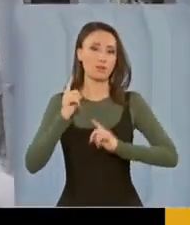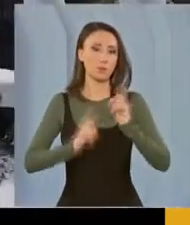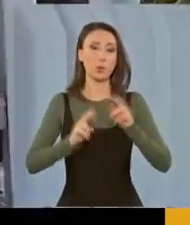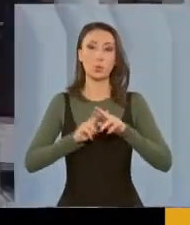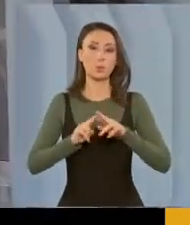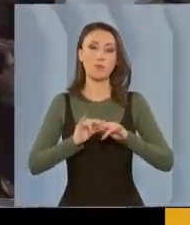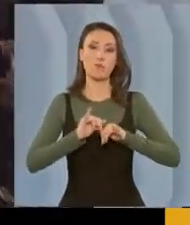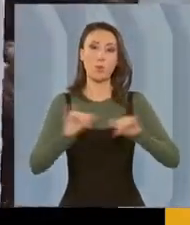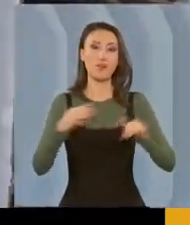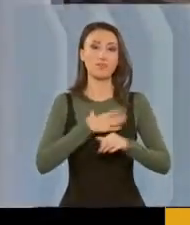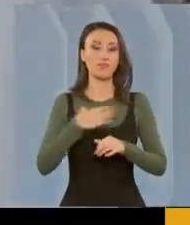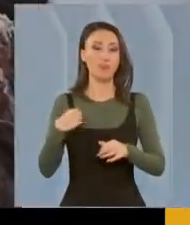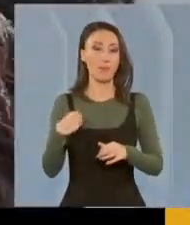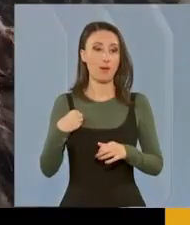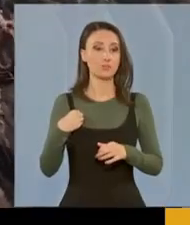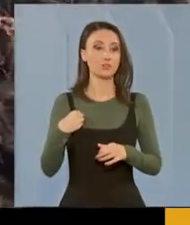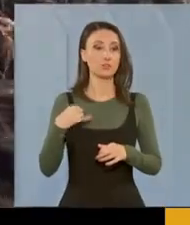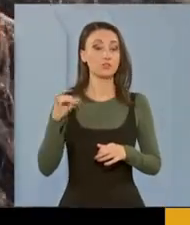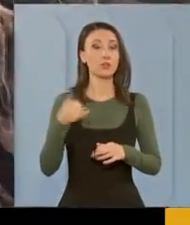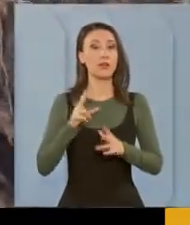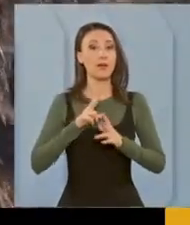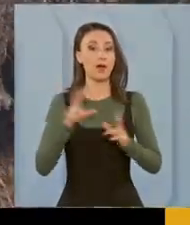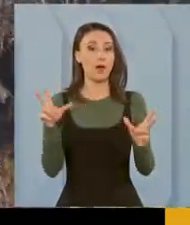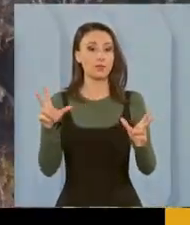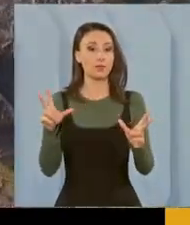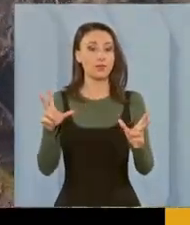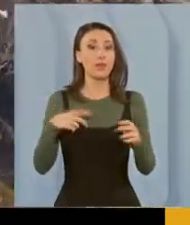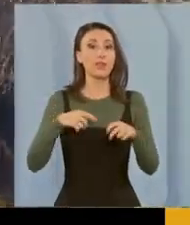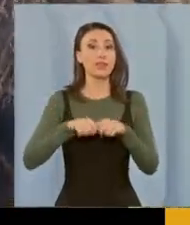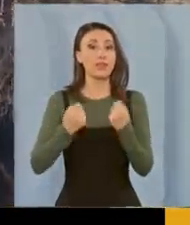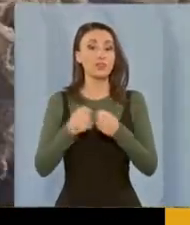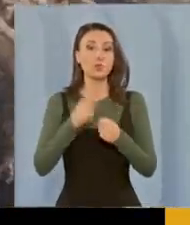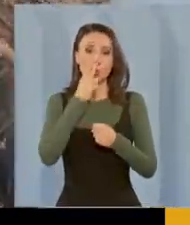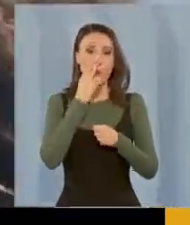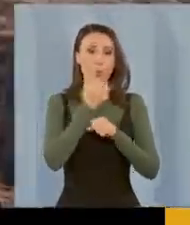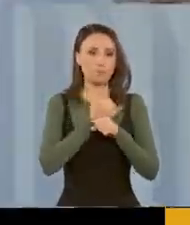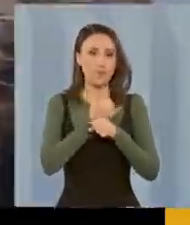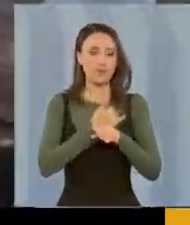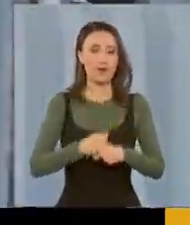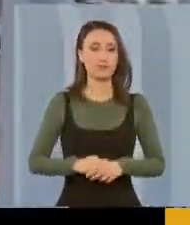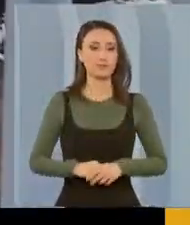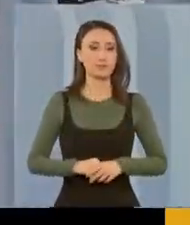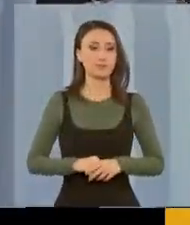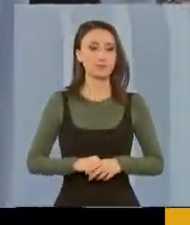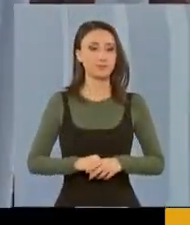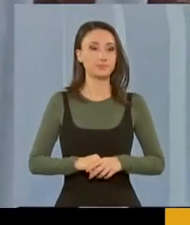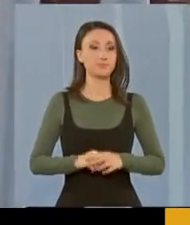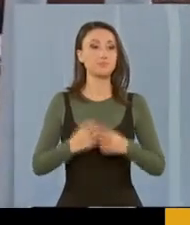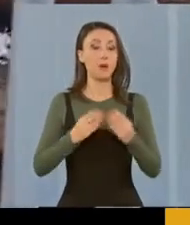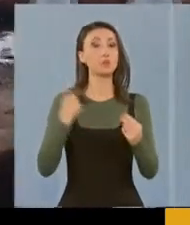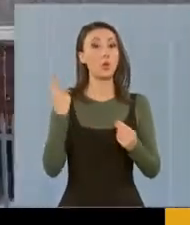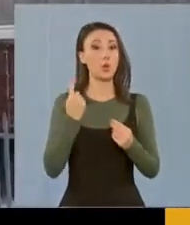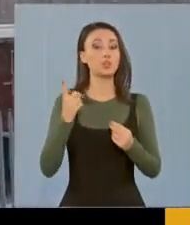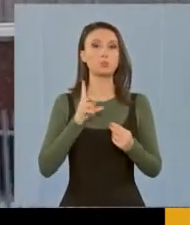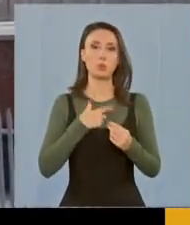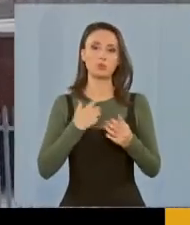cum evoluează vremea și de gravitatea defecțiunilor constatate. Cele mai multe localități vor putea fi iar